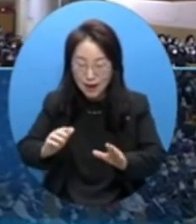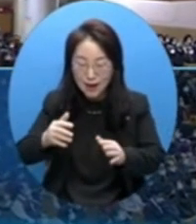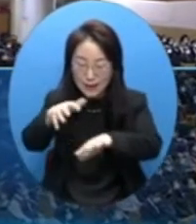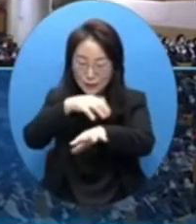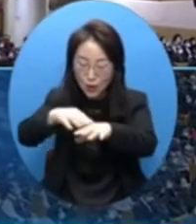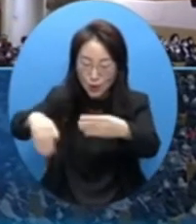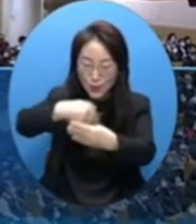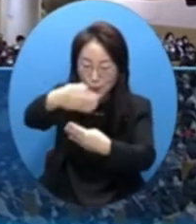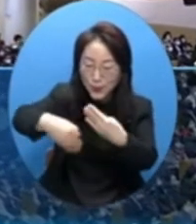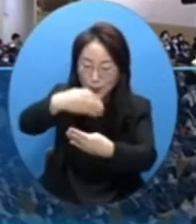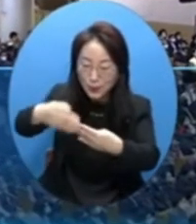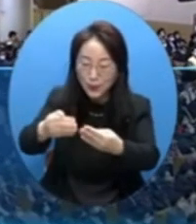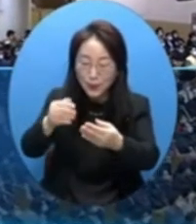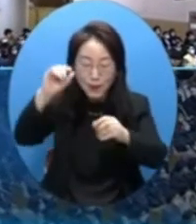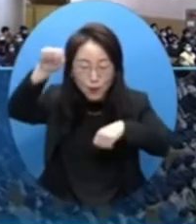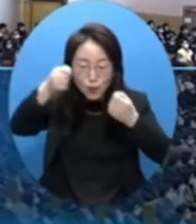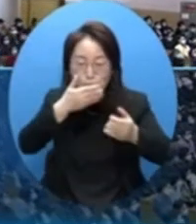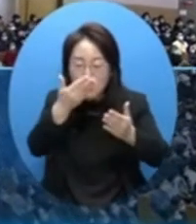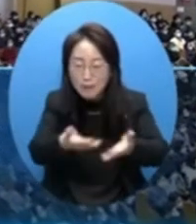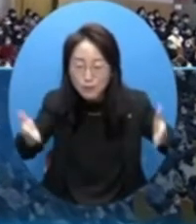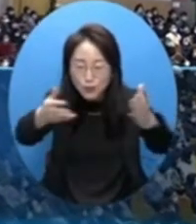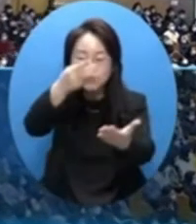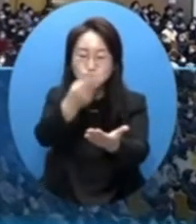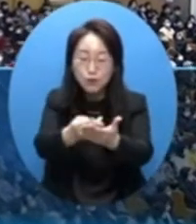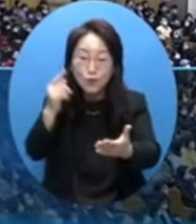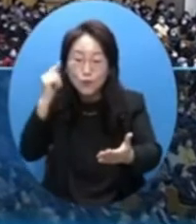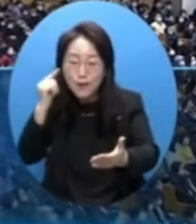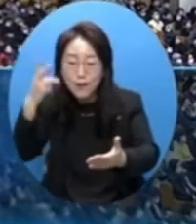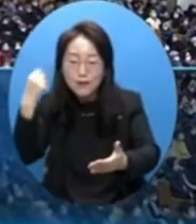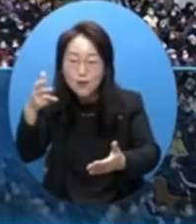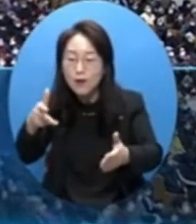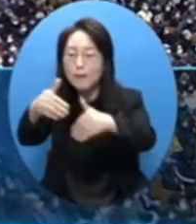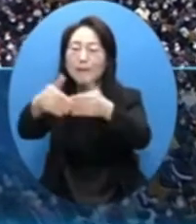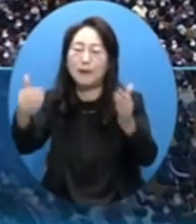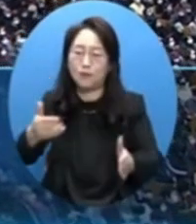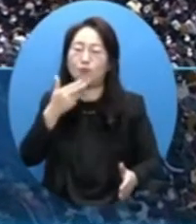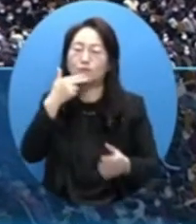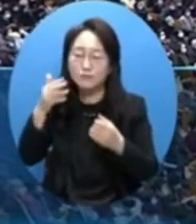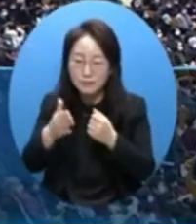그의 뉘었으니이는 여관에 있을 것이 없었습니다 없었습니다